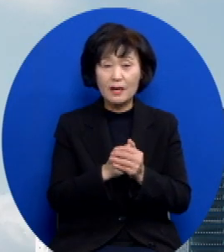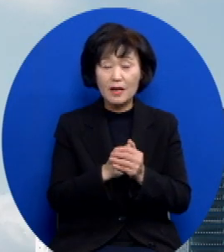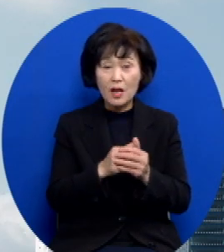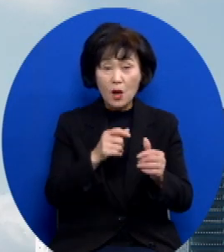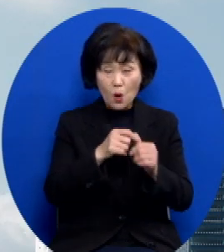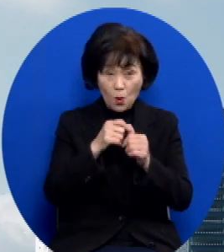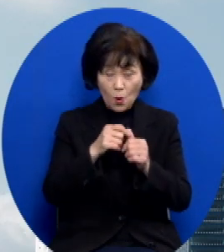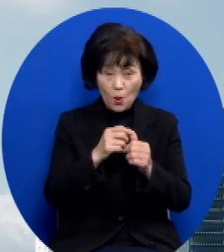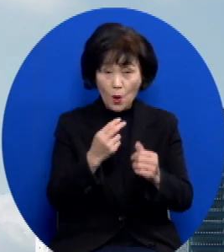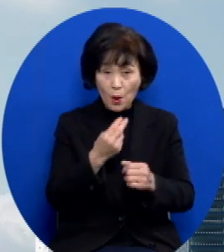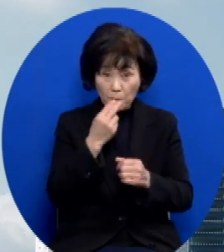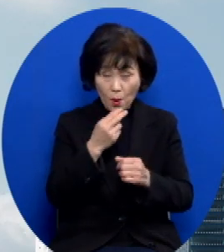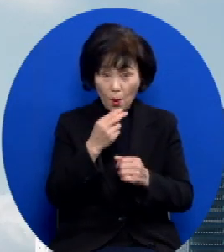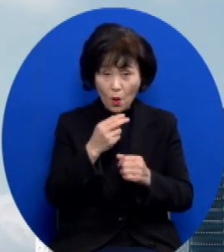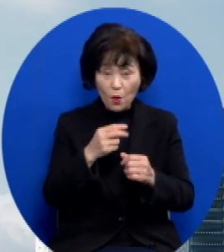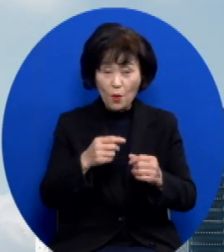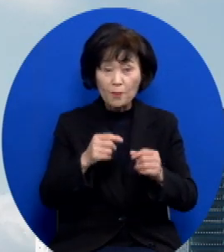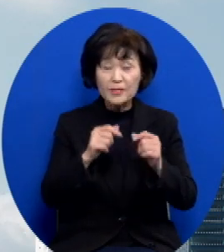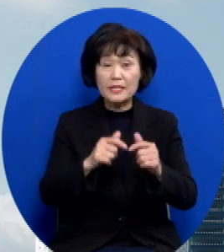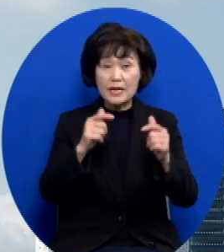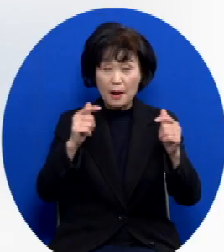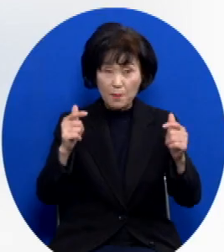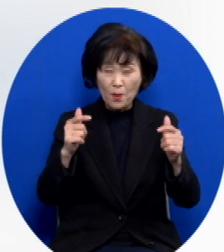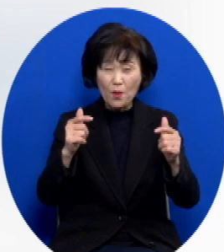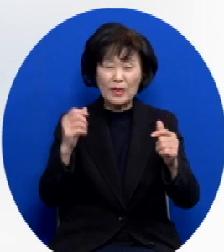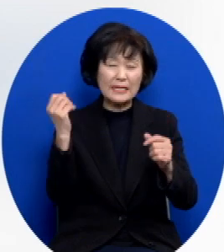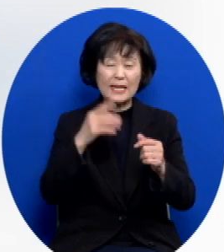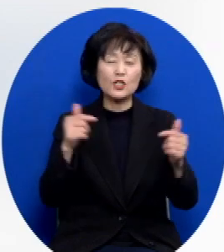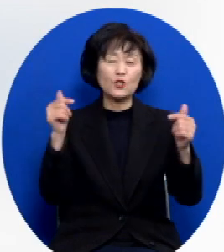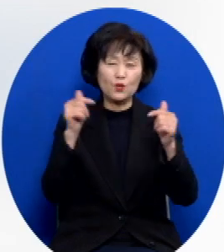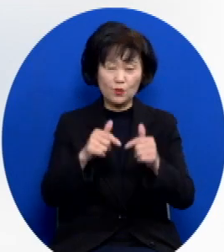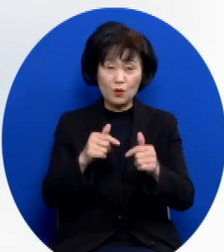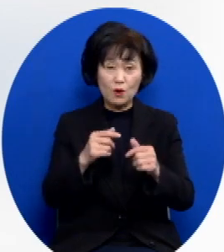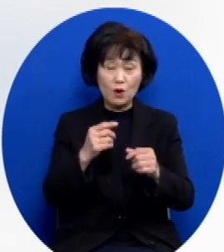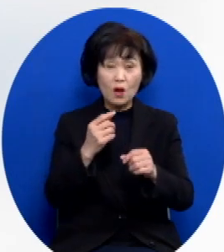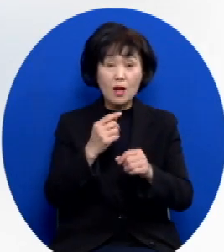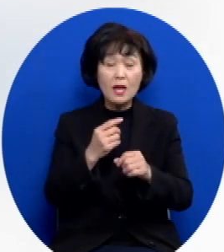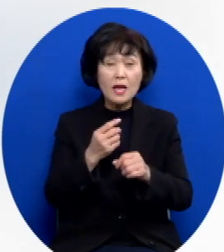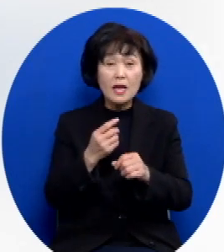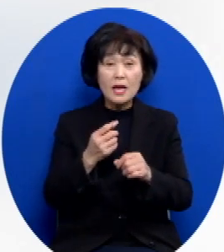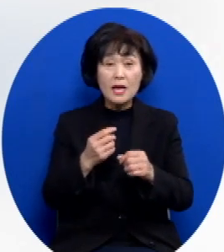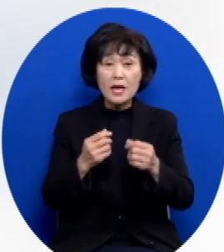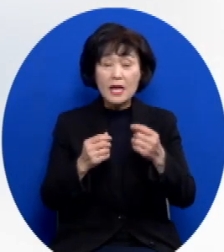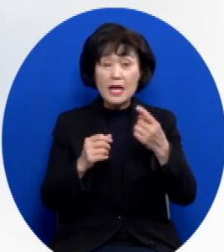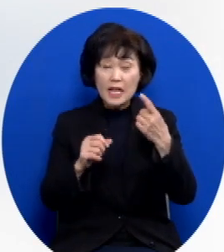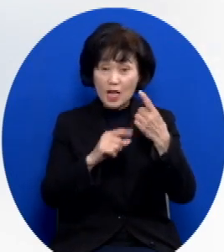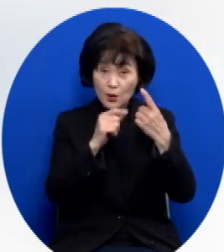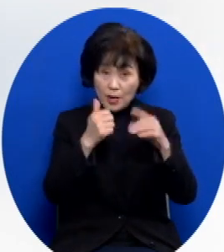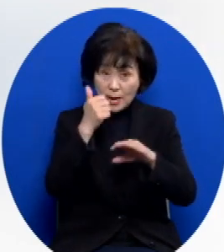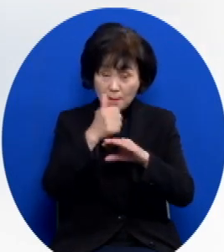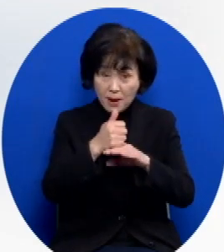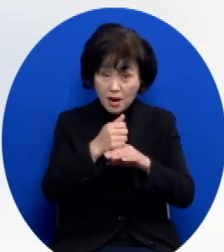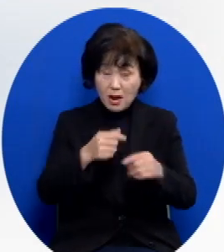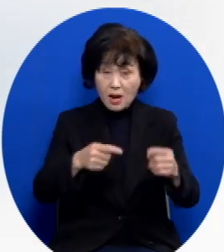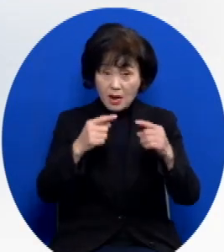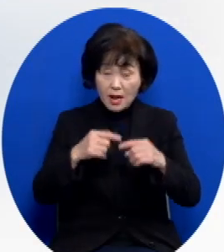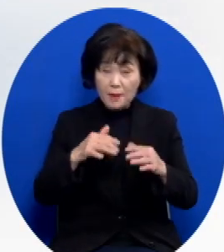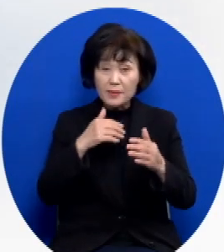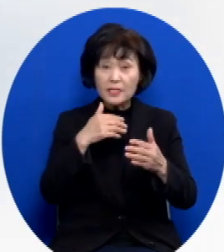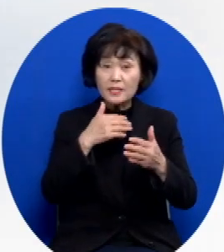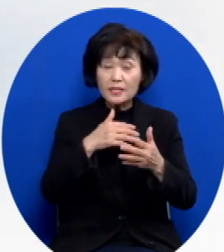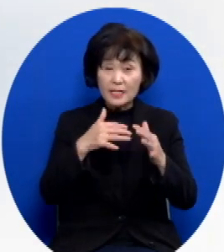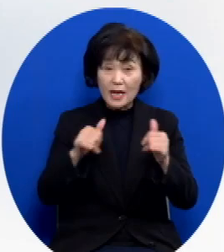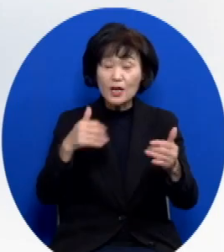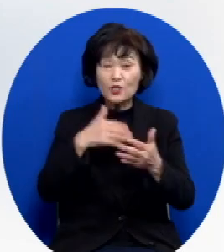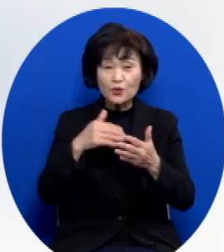고용보험 가입자 증가폭이 다시 감소했습니다. 지난달 말 기준으로 고용보험 상시 가입자는 지난해보다 약